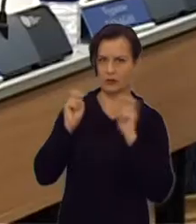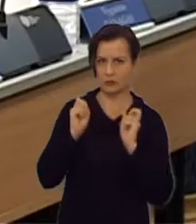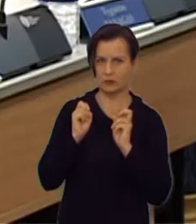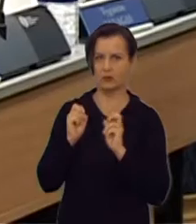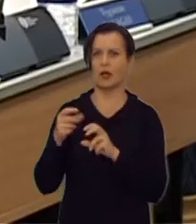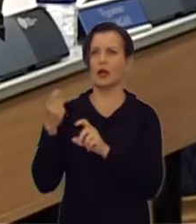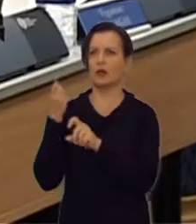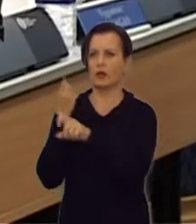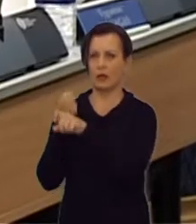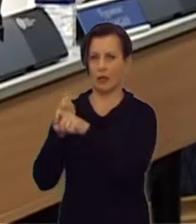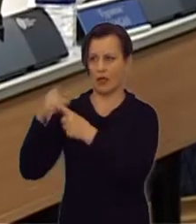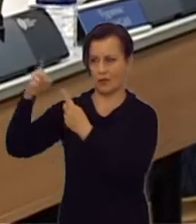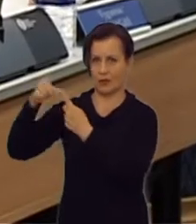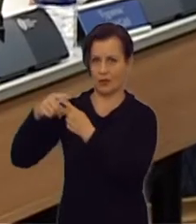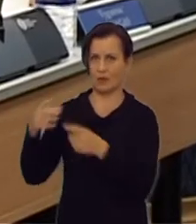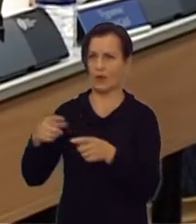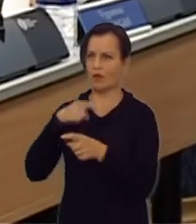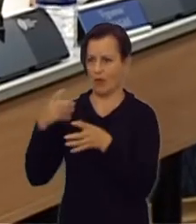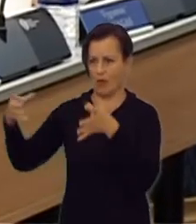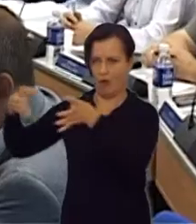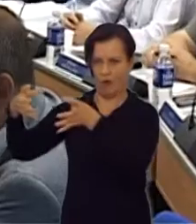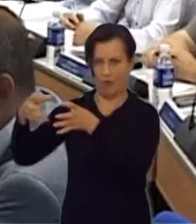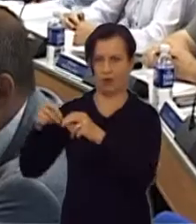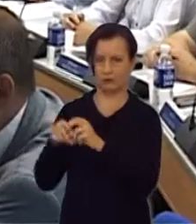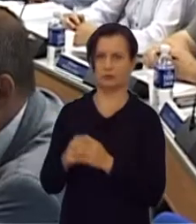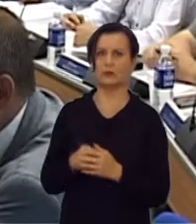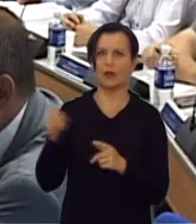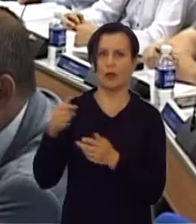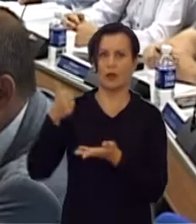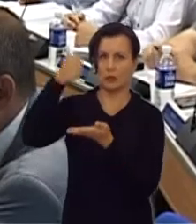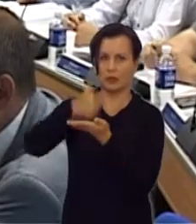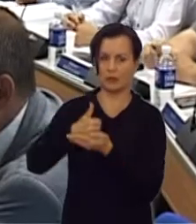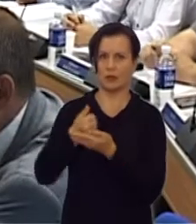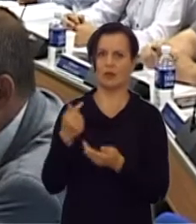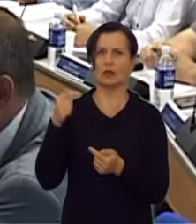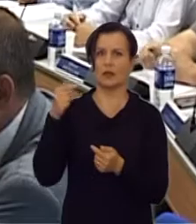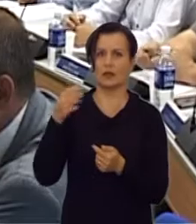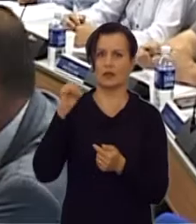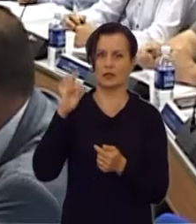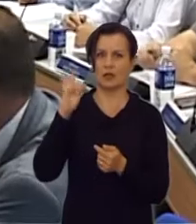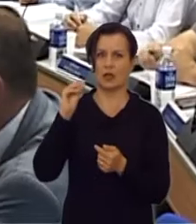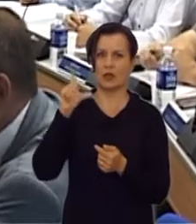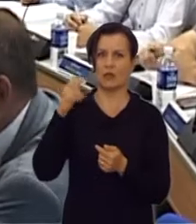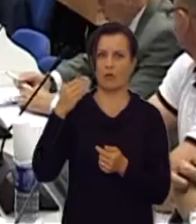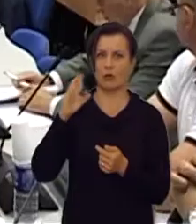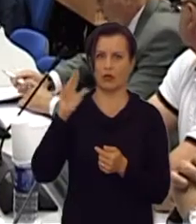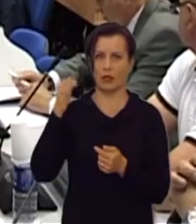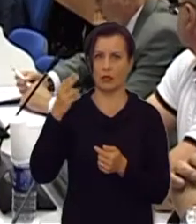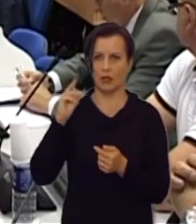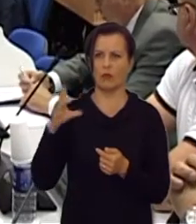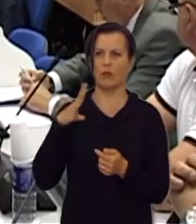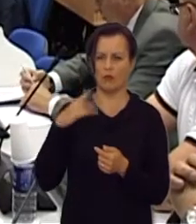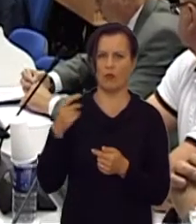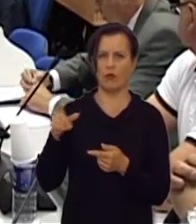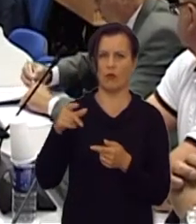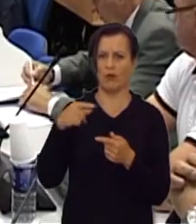Kėdainių rajono savivaldybės taryboje. Pasak skyriaus pirmininkės, savivaldybės tarybos narės Adelės Štelmokienės, šis sprendimas